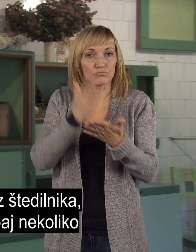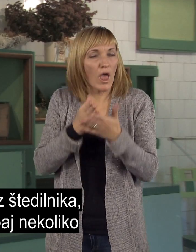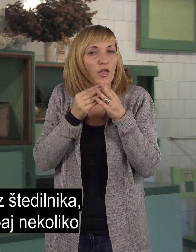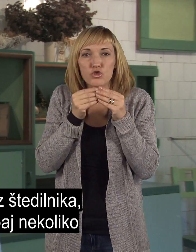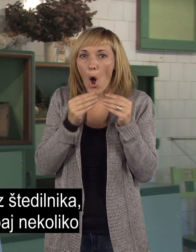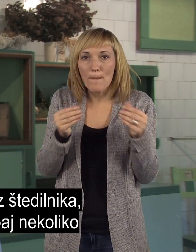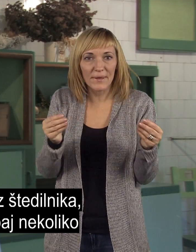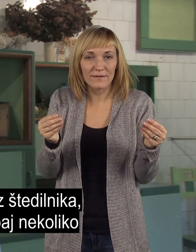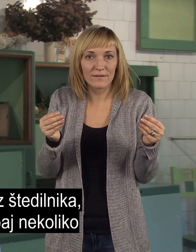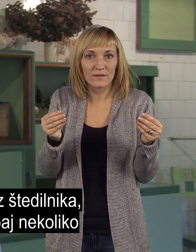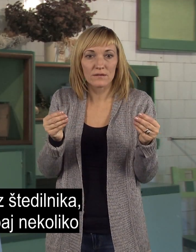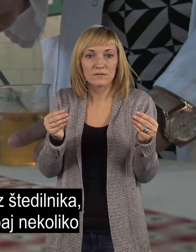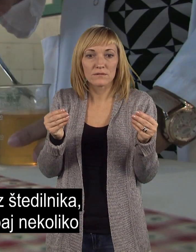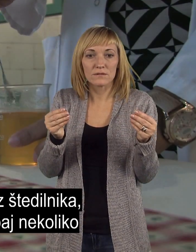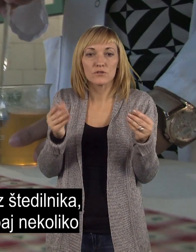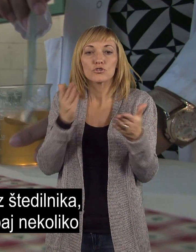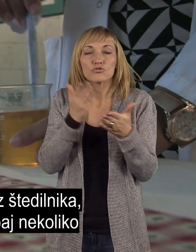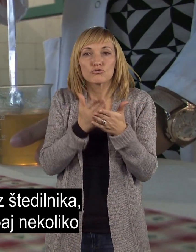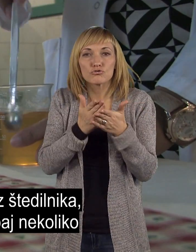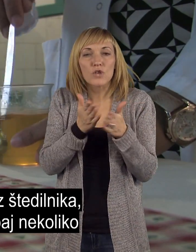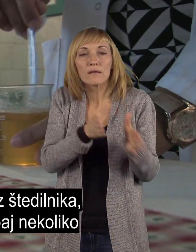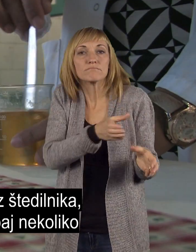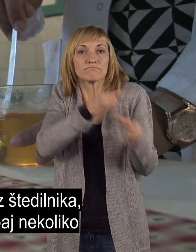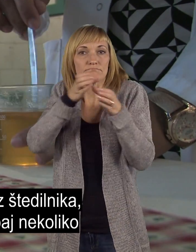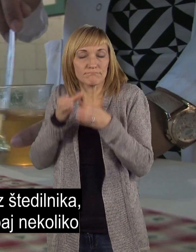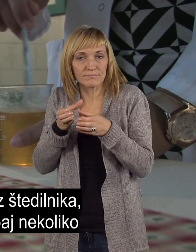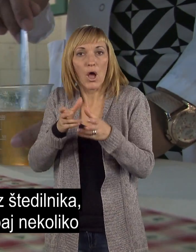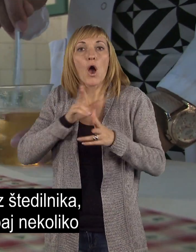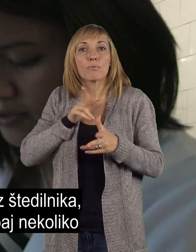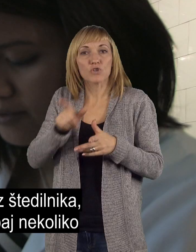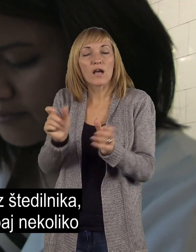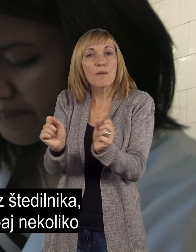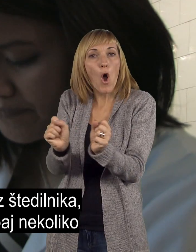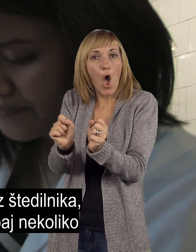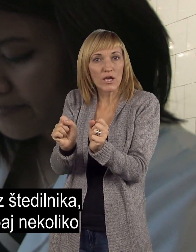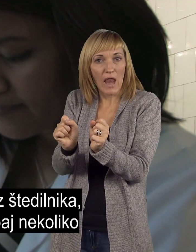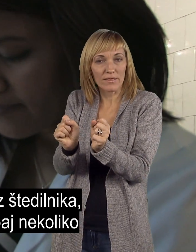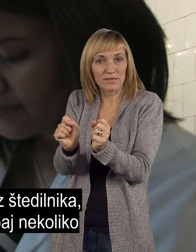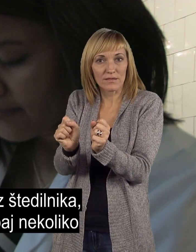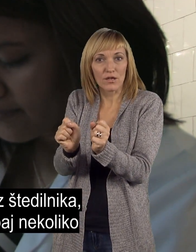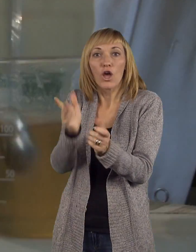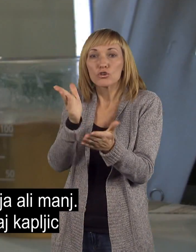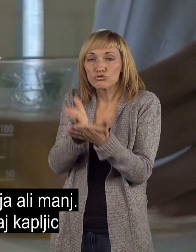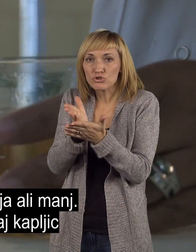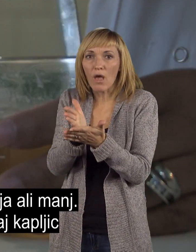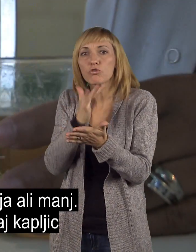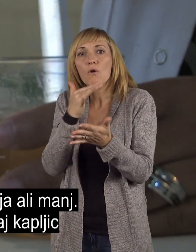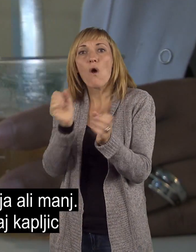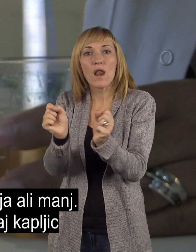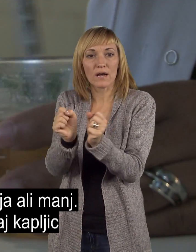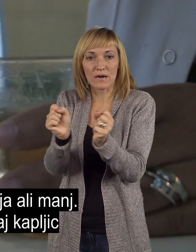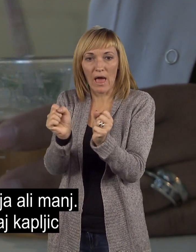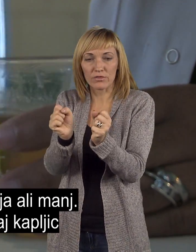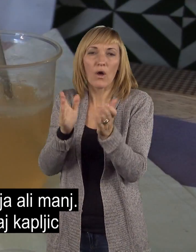pa, ko je že popolnoma raztopljeno, odstranimo iz toplote in počakamo, da se malo hladi. Ko je že